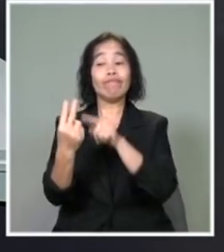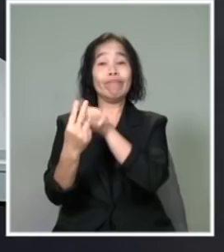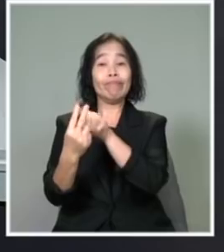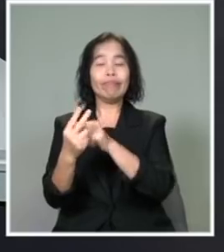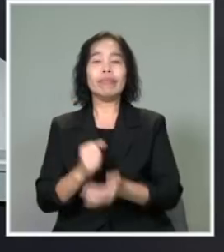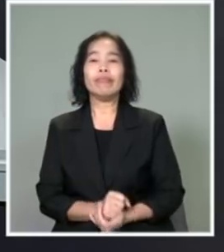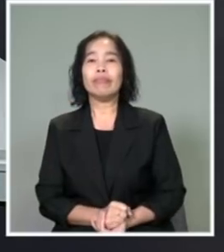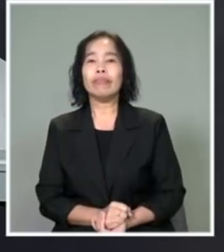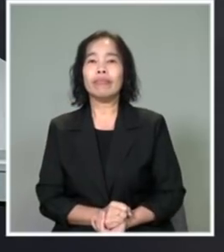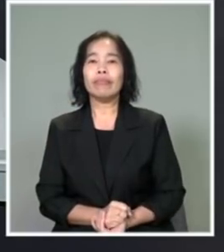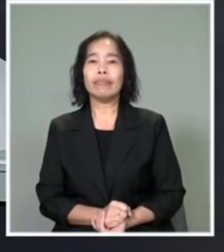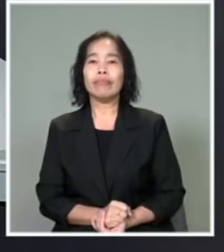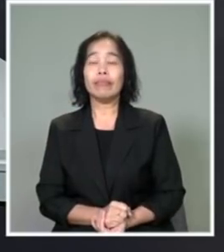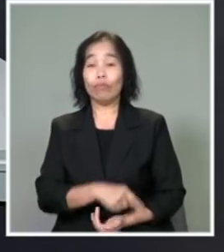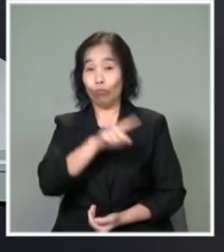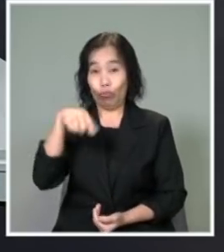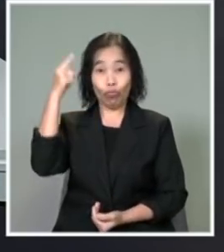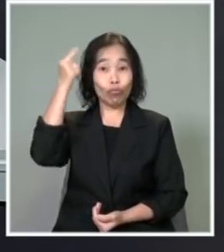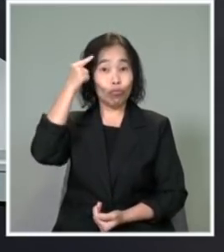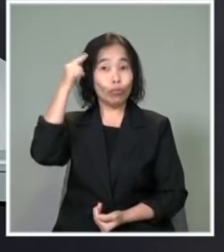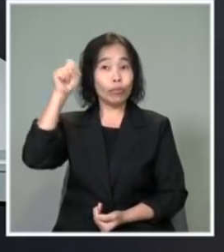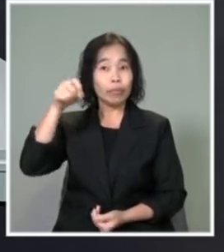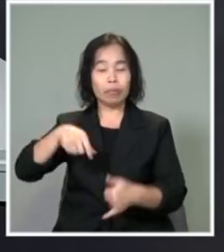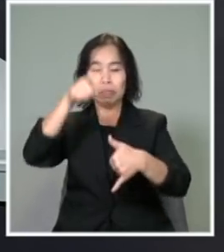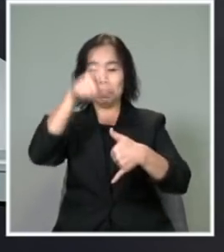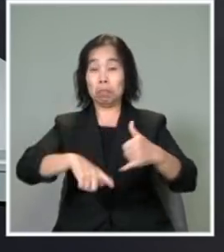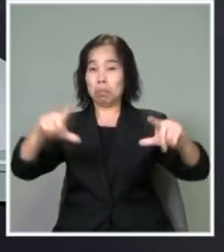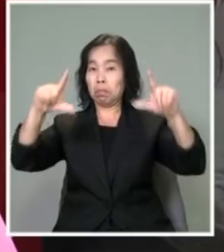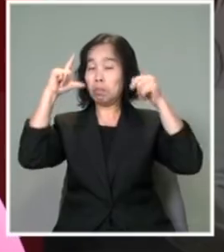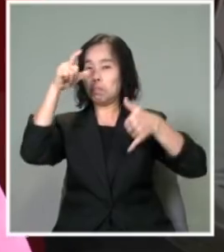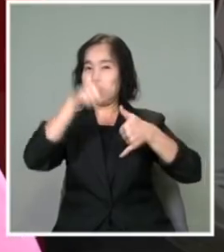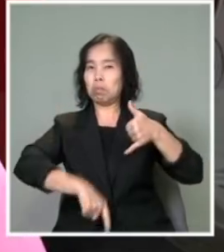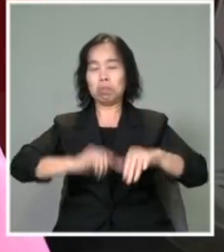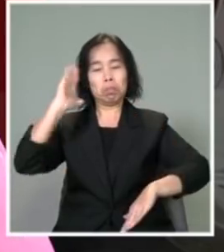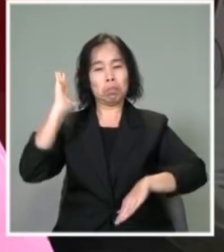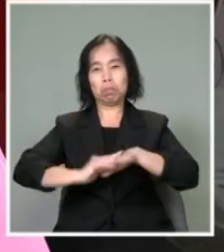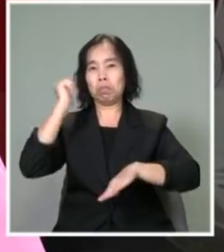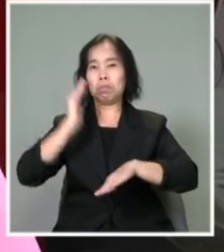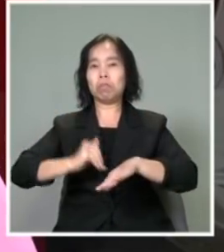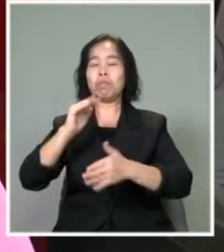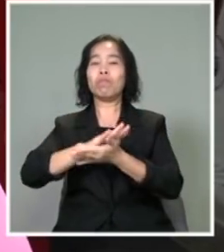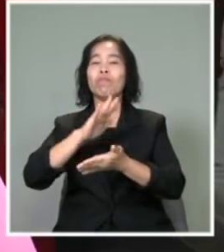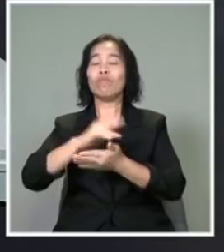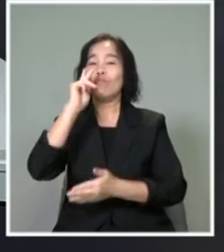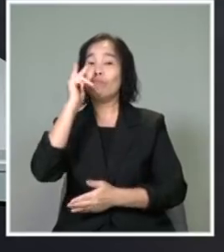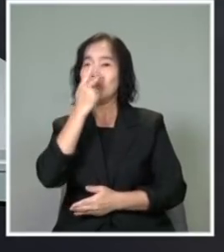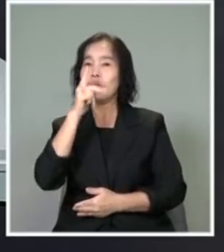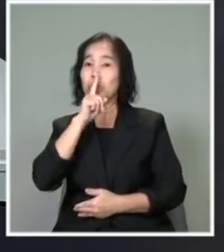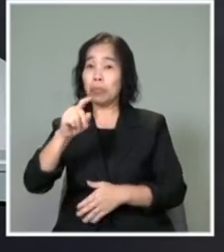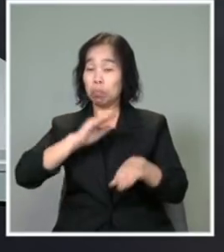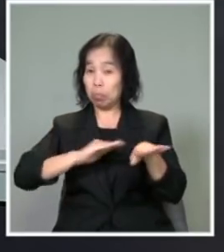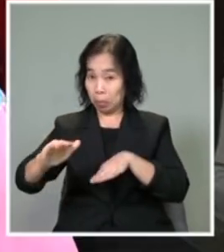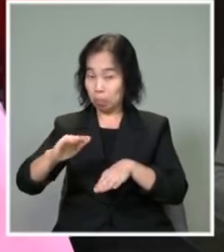รชีกว้างนะครับทุกคนคงหรือว่าคอบอลเด็กน่าจะพอรู้จักเขาดีนะครับนี่มือสังหารฟรีคิกจากสวนกุหลาบนะครับปีนี้ความพร้อมเป็นยังไงบ้างฮะ